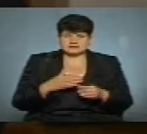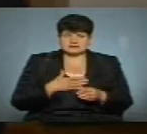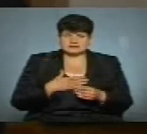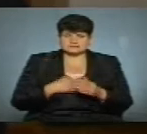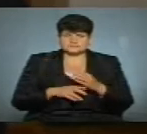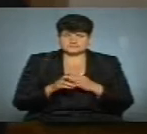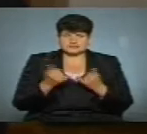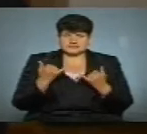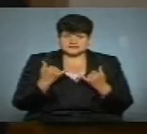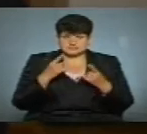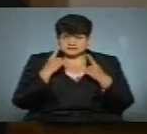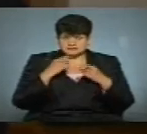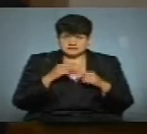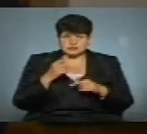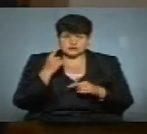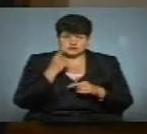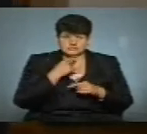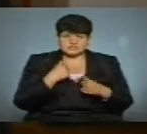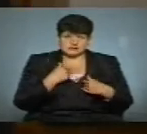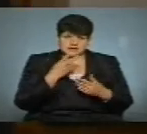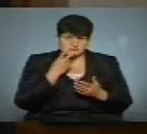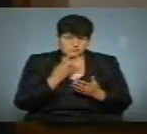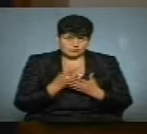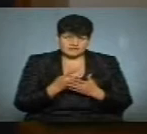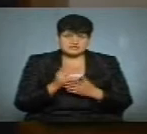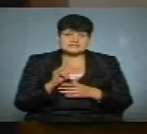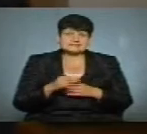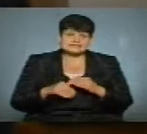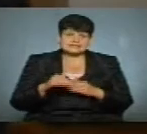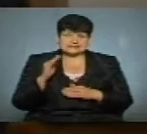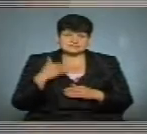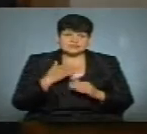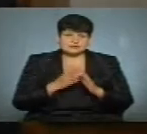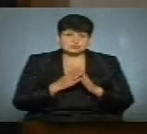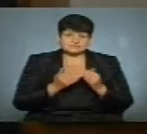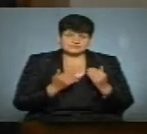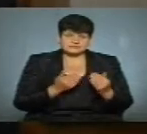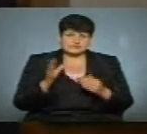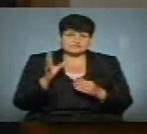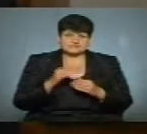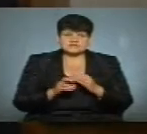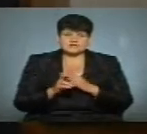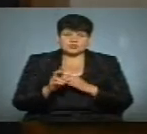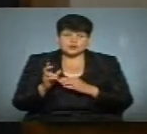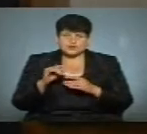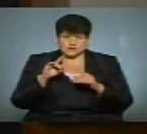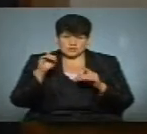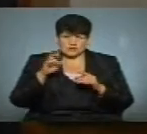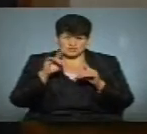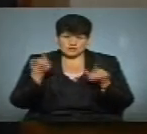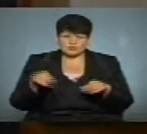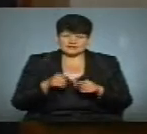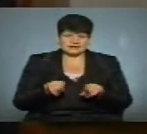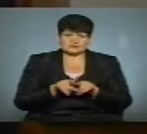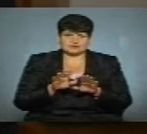парафії. Зараз зі слізьми на очах я її побачив, адже з дитинства я на неї молився. Всі ікони і наша ікона не схожа ні на одну,